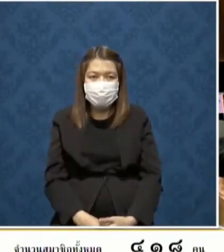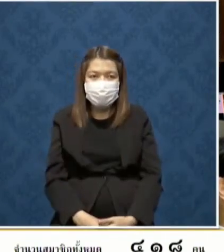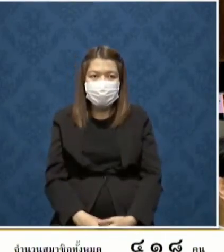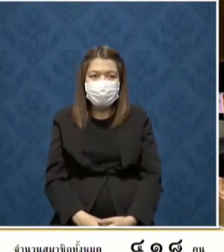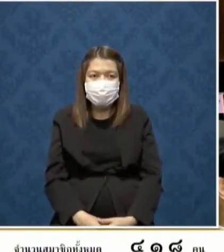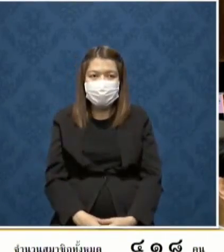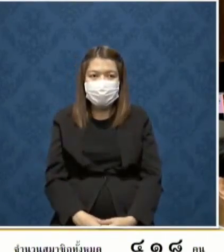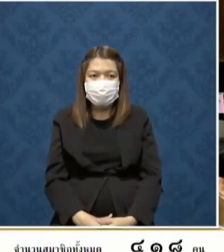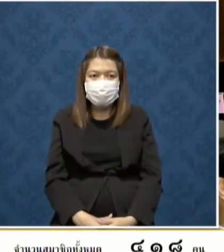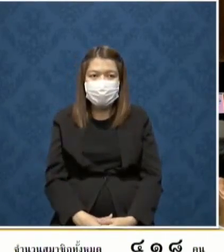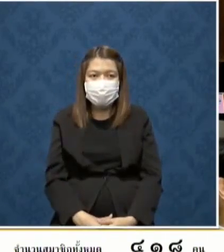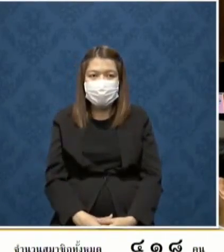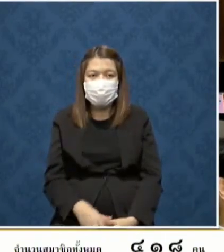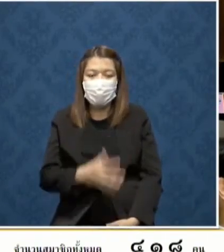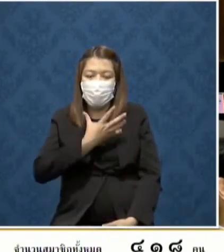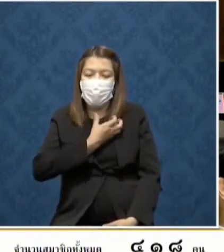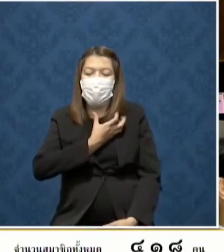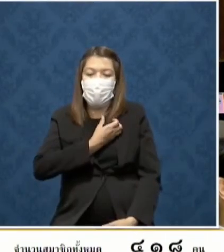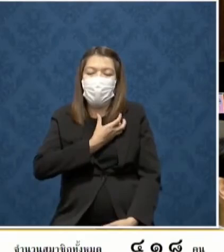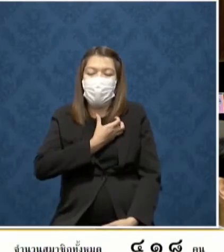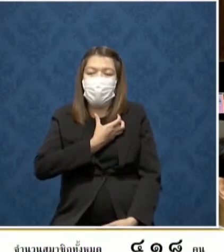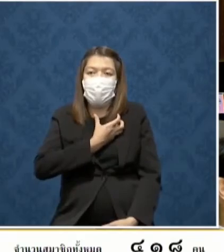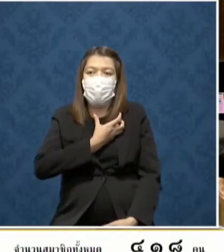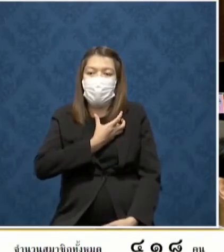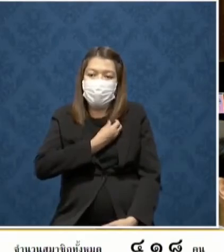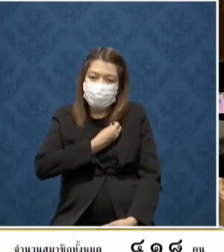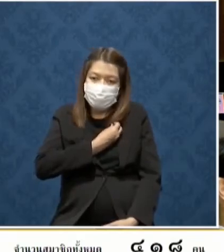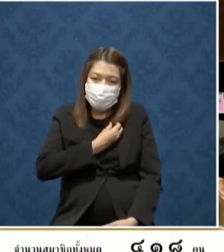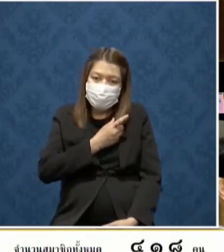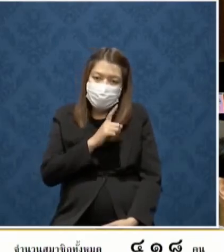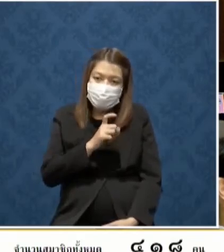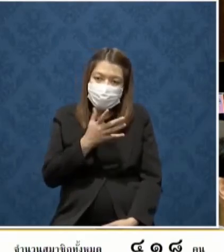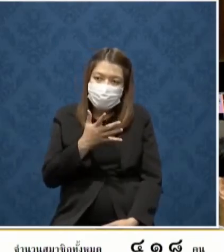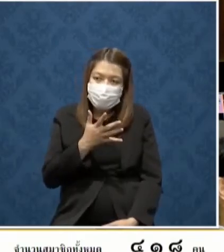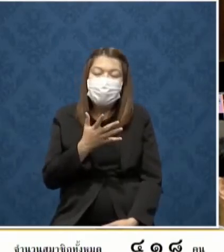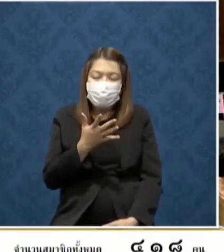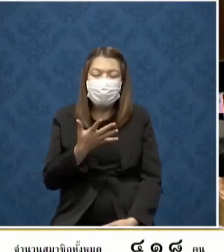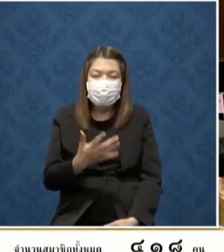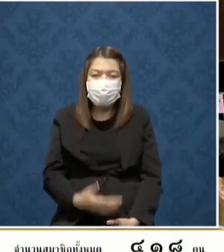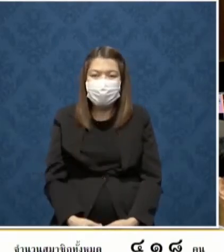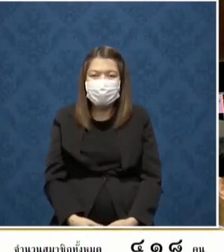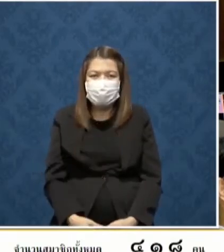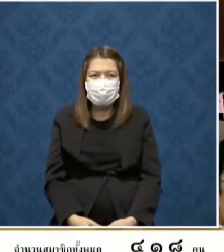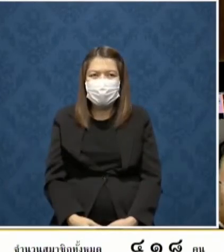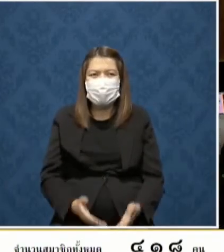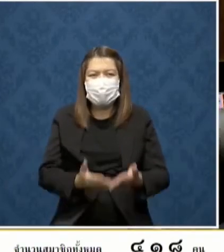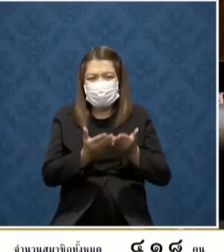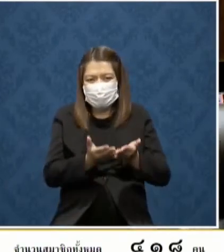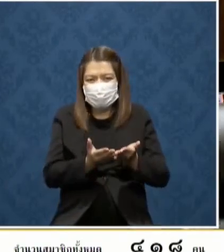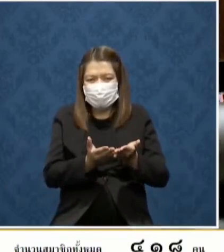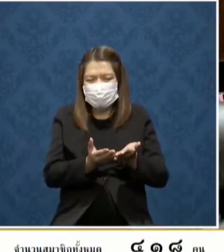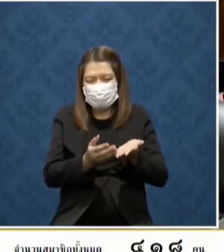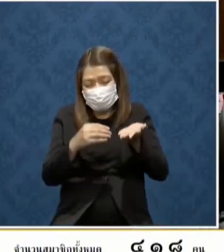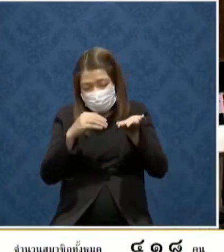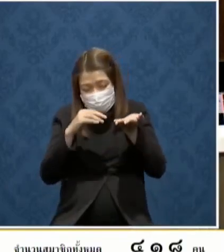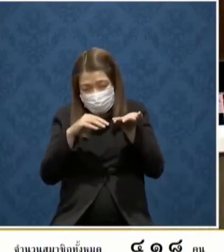เหมือนกับถ้าหใจไมหดเต้ คนกไมตายประมาณนั้นทีนี้ ถามวเหือเข้มาให้องเครื่องางใต